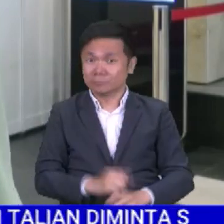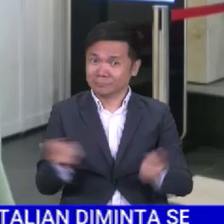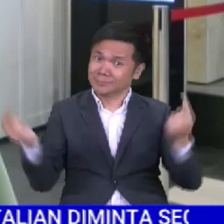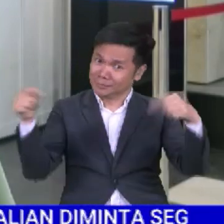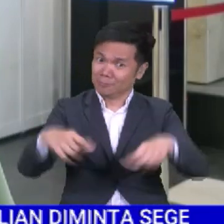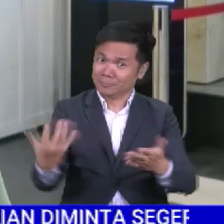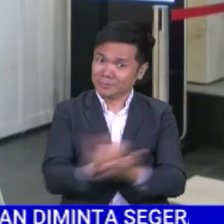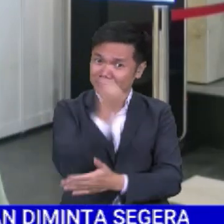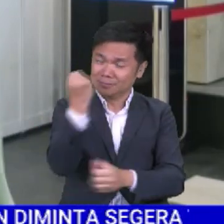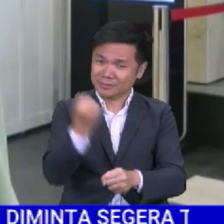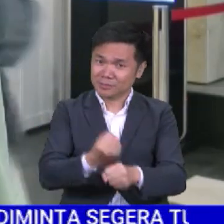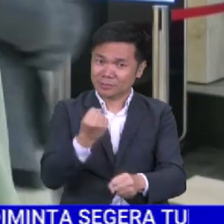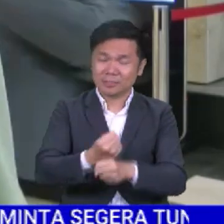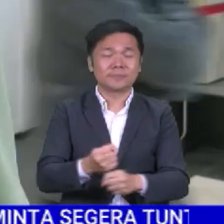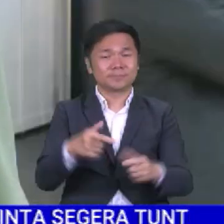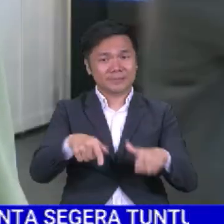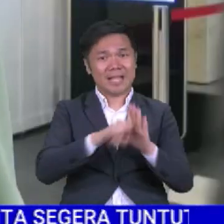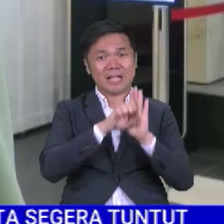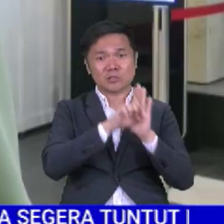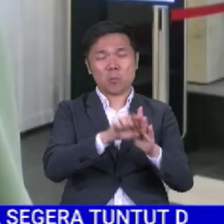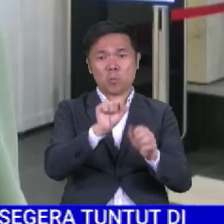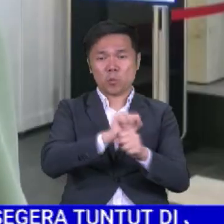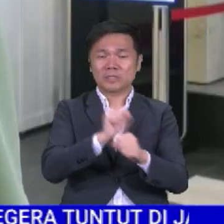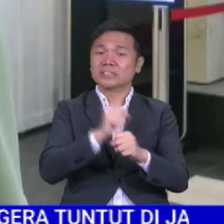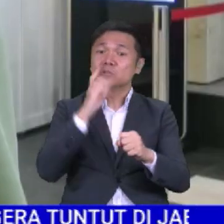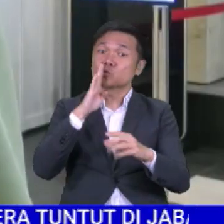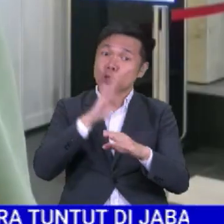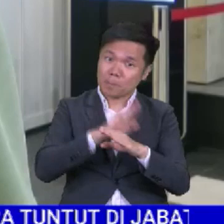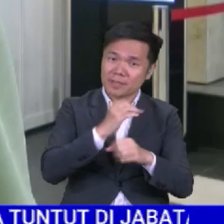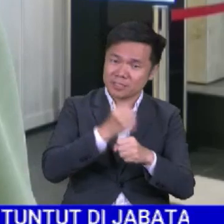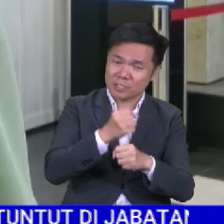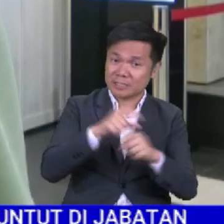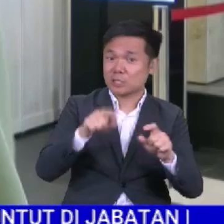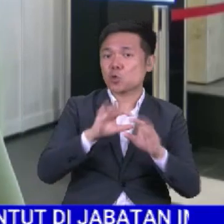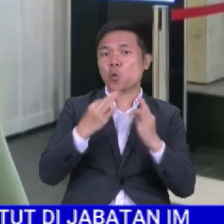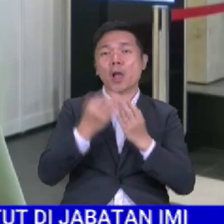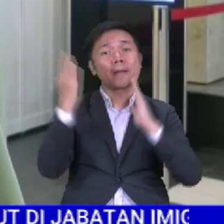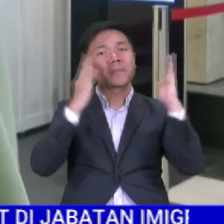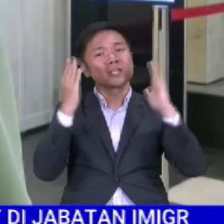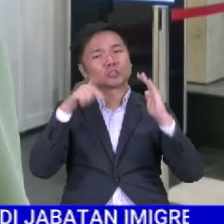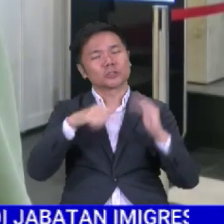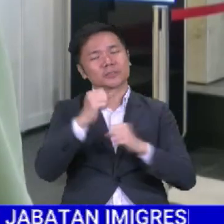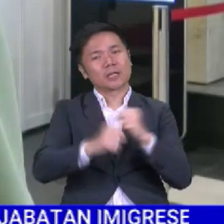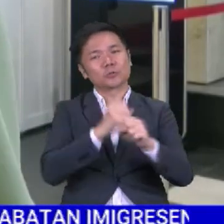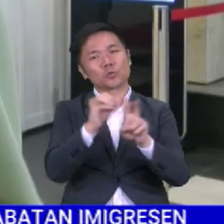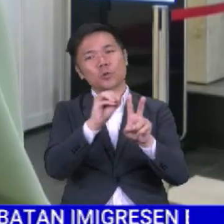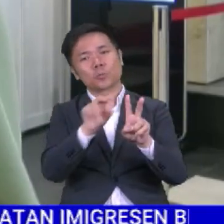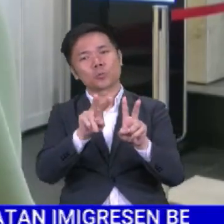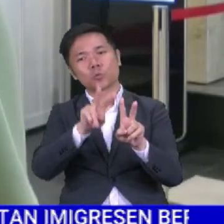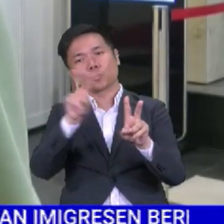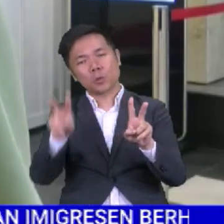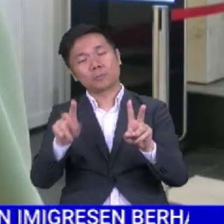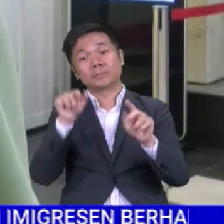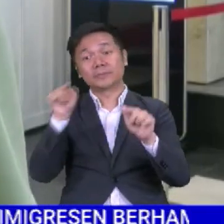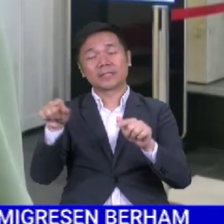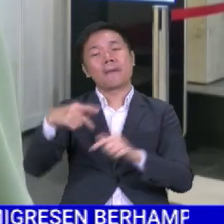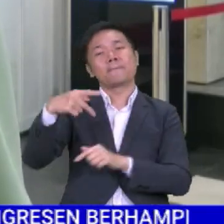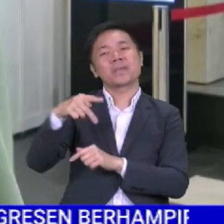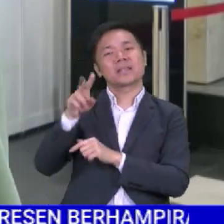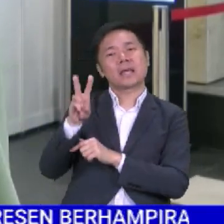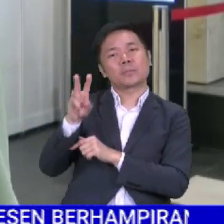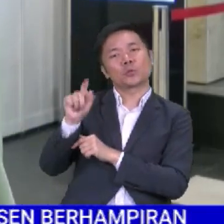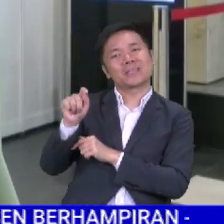ini. Kunjungilah Expo Kerjaya Jamin Kerja Keluarga Malaysia 2022 di